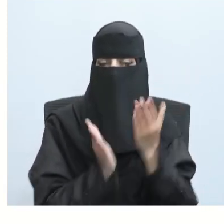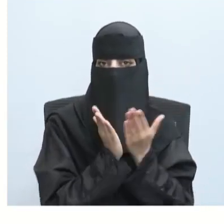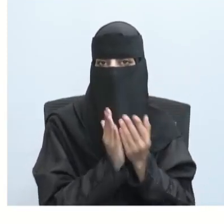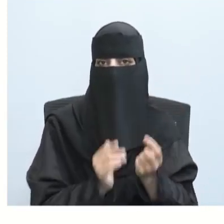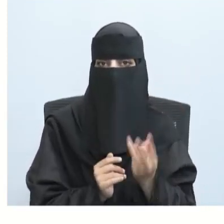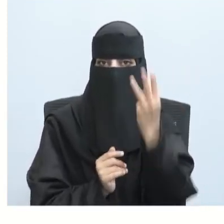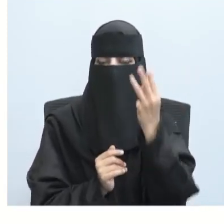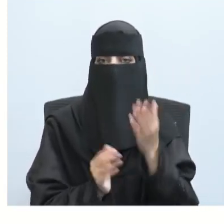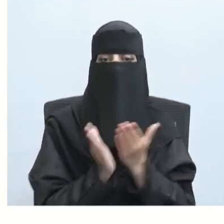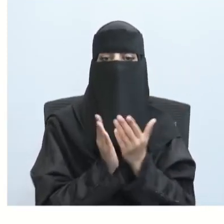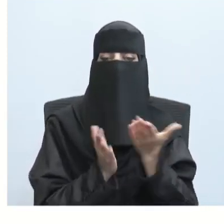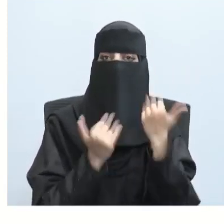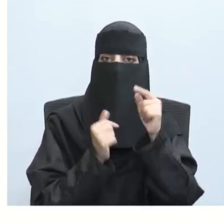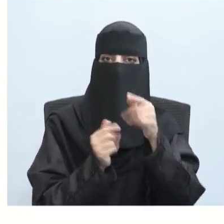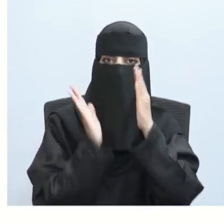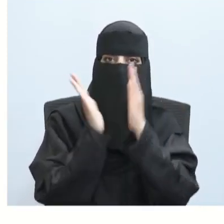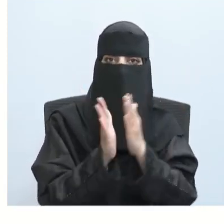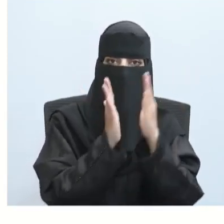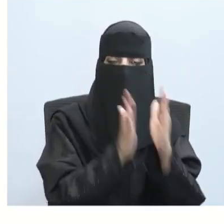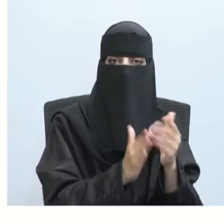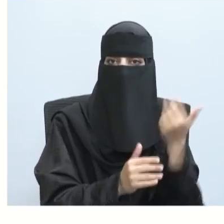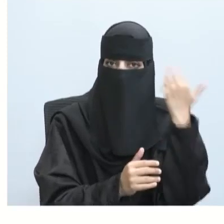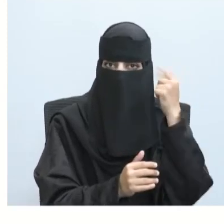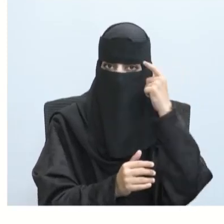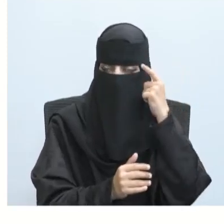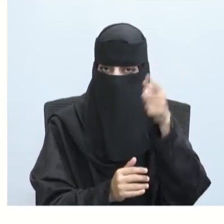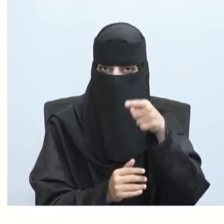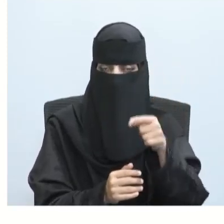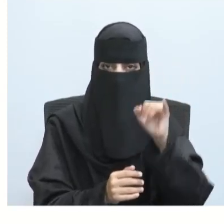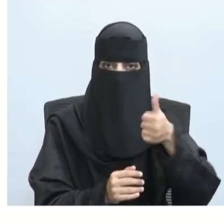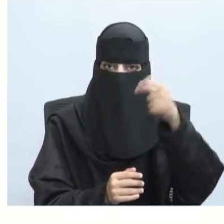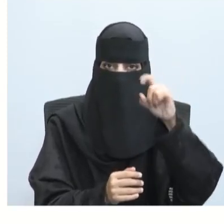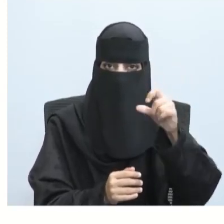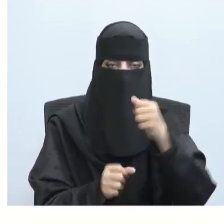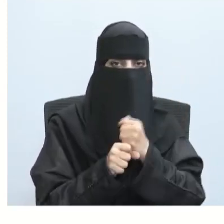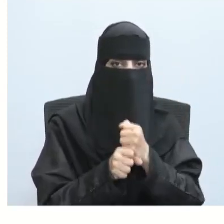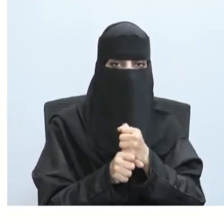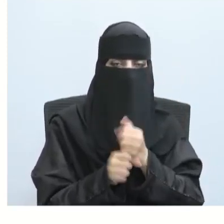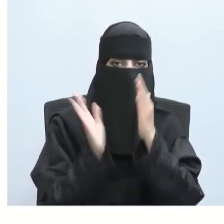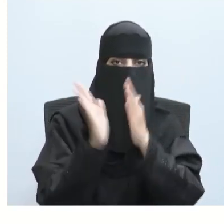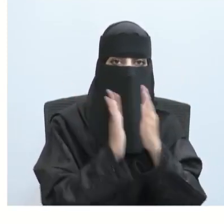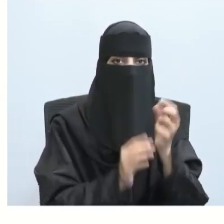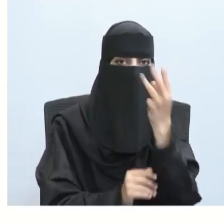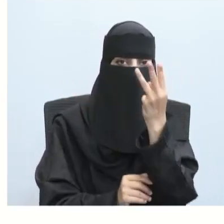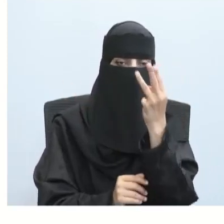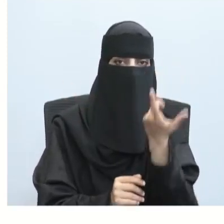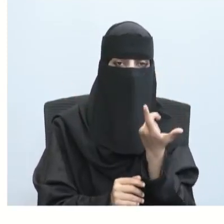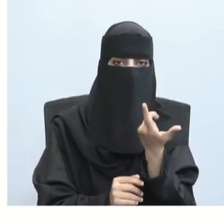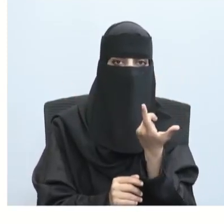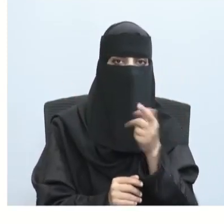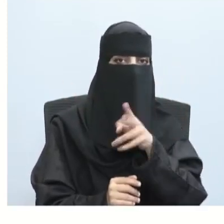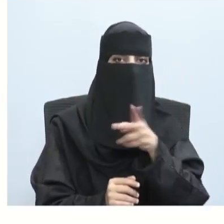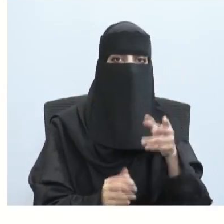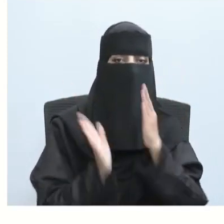حالات الماده درسنا عزيزي الطالب وعزيزه الطالبه ان الماده تكون في حالات ثلاث ما هي هذه